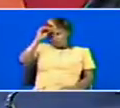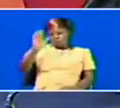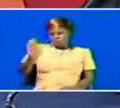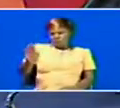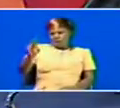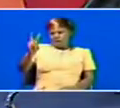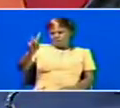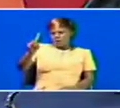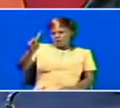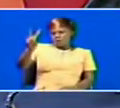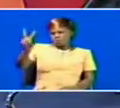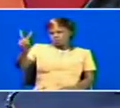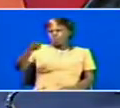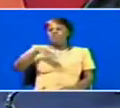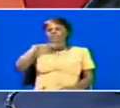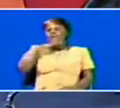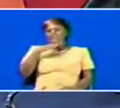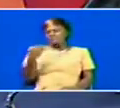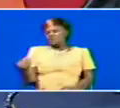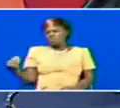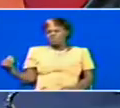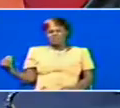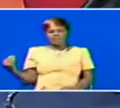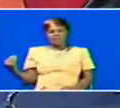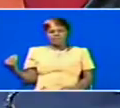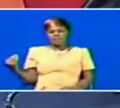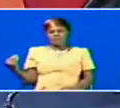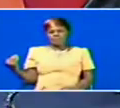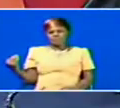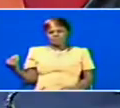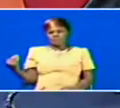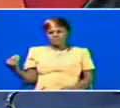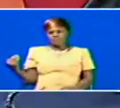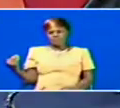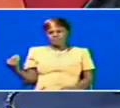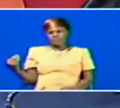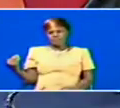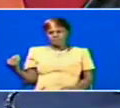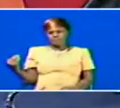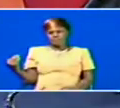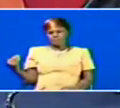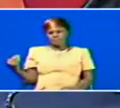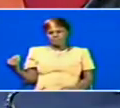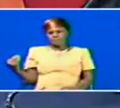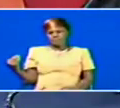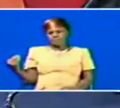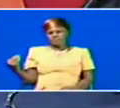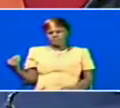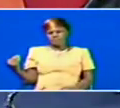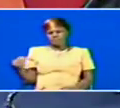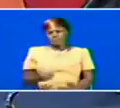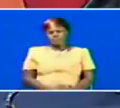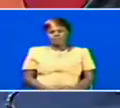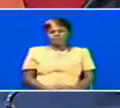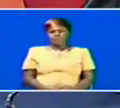matatu kuhusiana na hivi vifo ambavyo vimekuwepo hivi sasa, mtoto watatu kufariki jana kutokana na ghasia kama hizi.